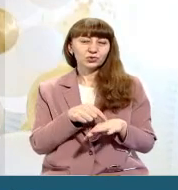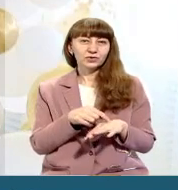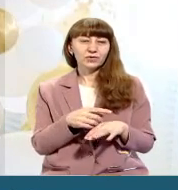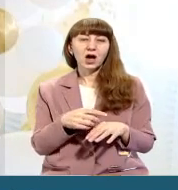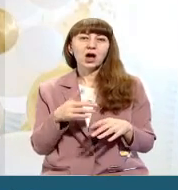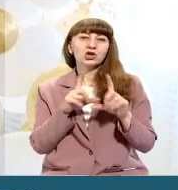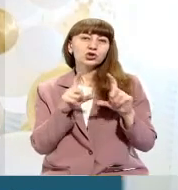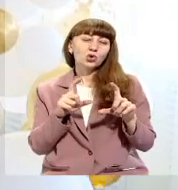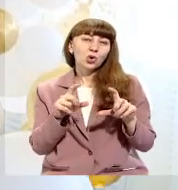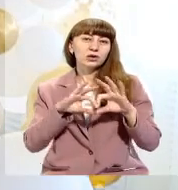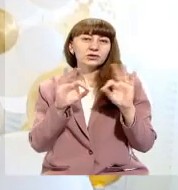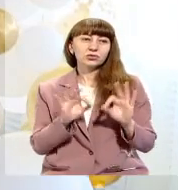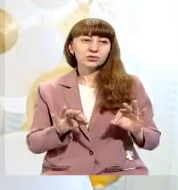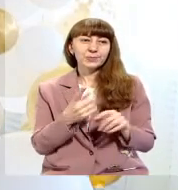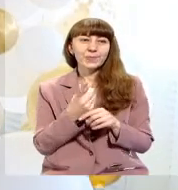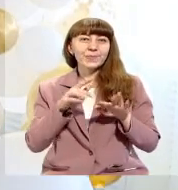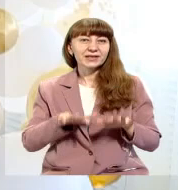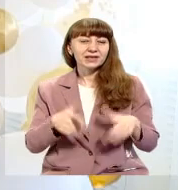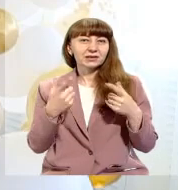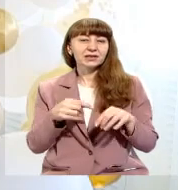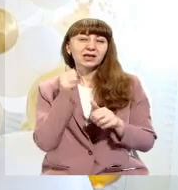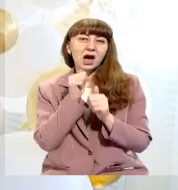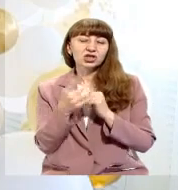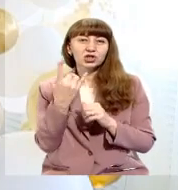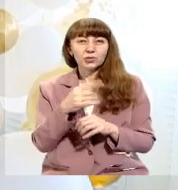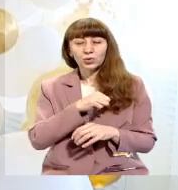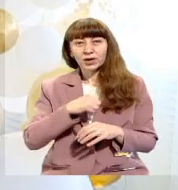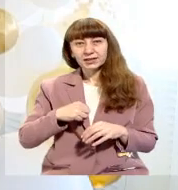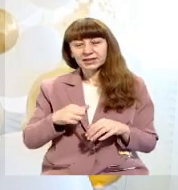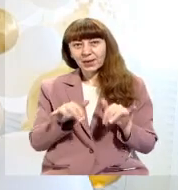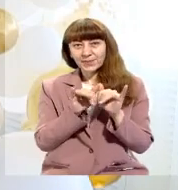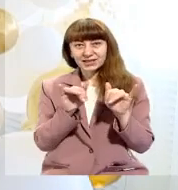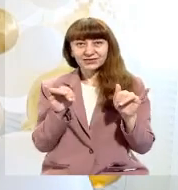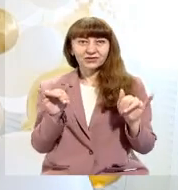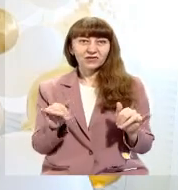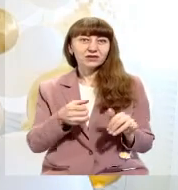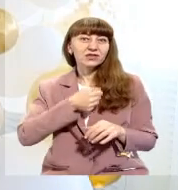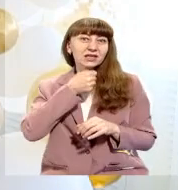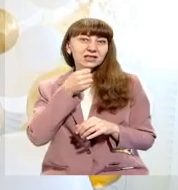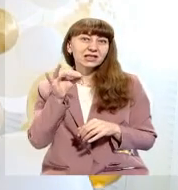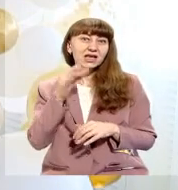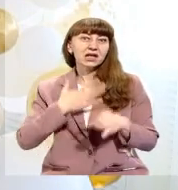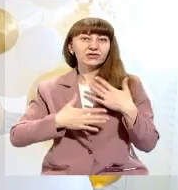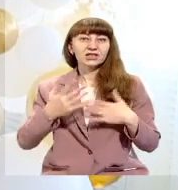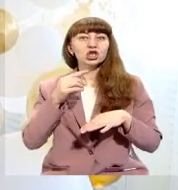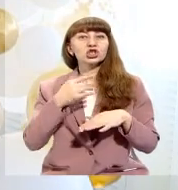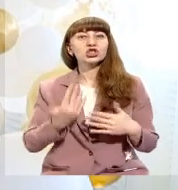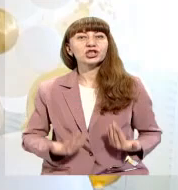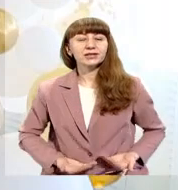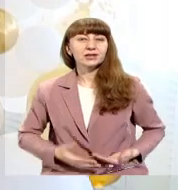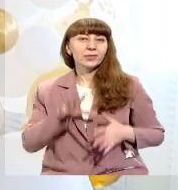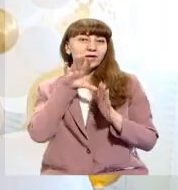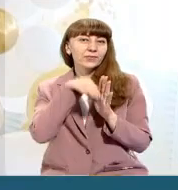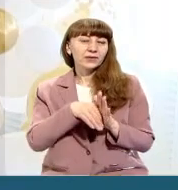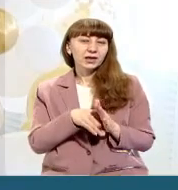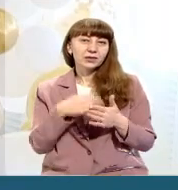т местом где каждый ребнок может самореализовываться развиваться взрослеть и просто радоваться жизни мы вместе